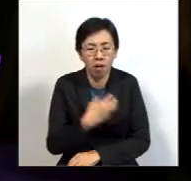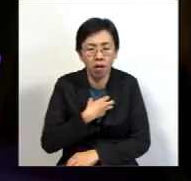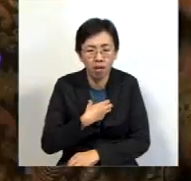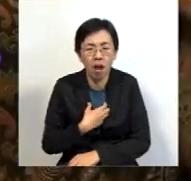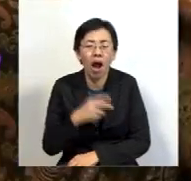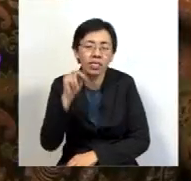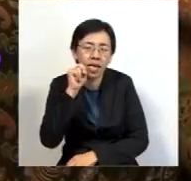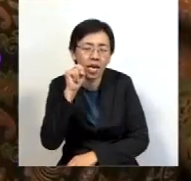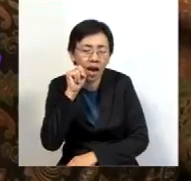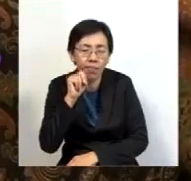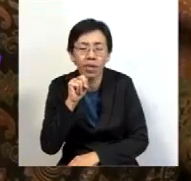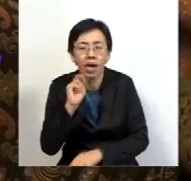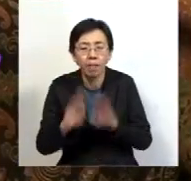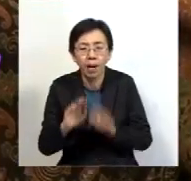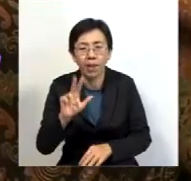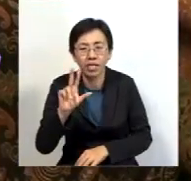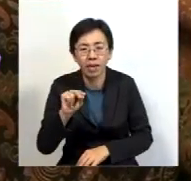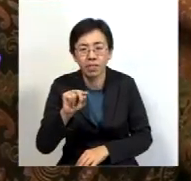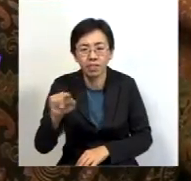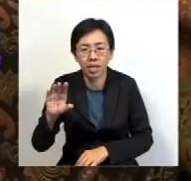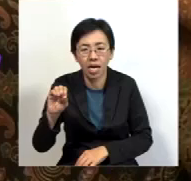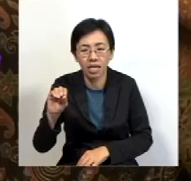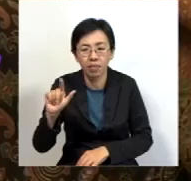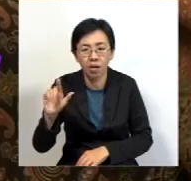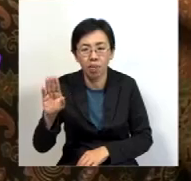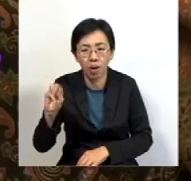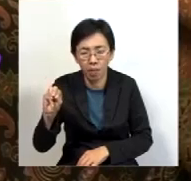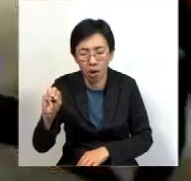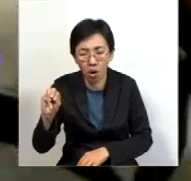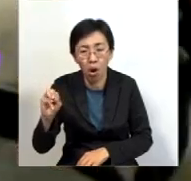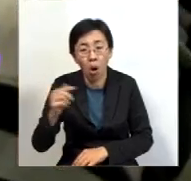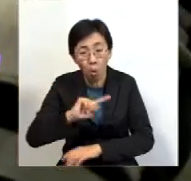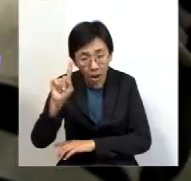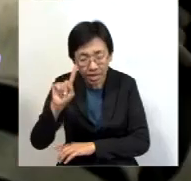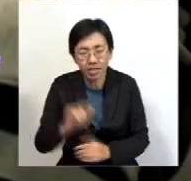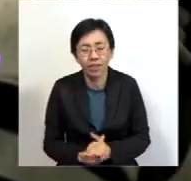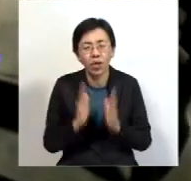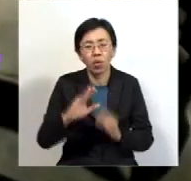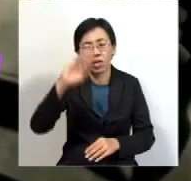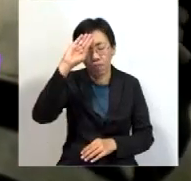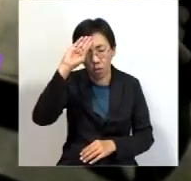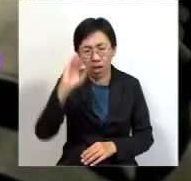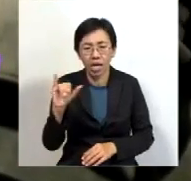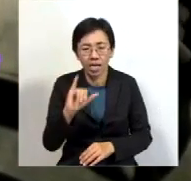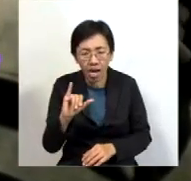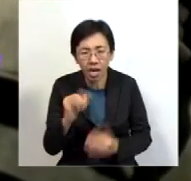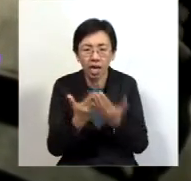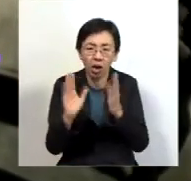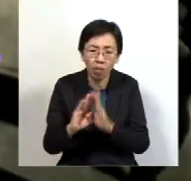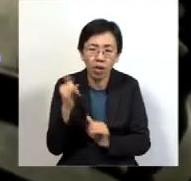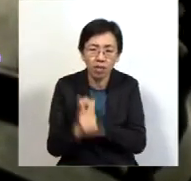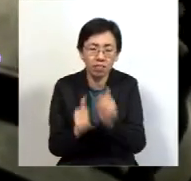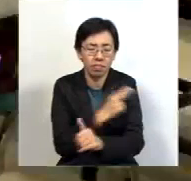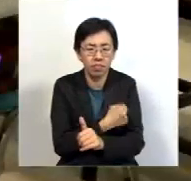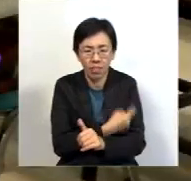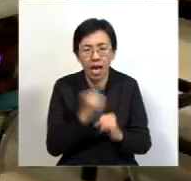การใช้น้ำเฉลี่ยนะคะประมาณ 30-50 ลูกบาศก์เมตรต่อวันก็แล้วแต่จำนวนผู้ป่วยรวมถึงญาติๆด้วยแต่ว่าก็จะ